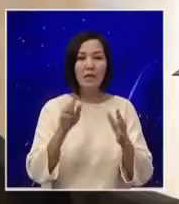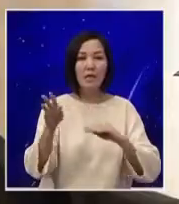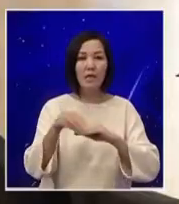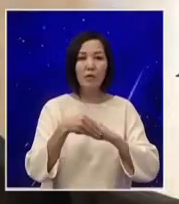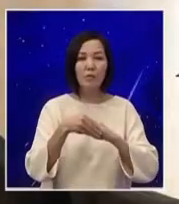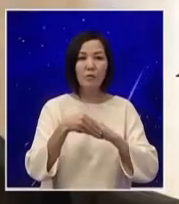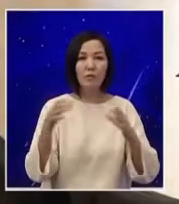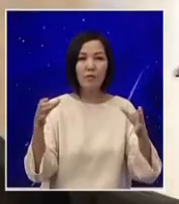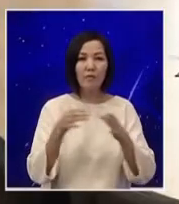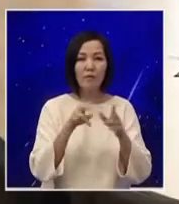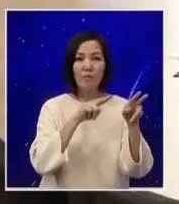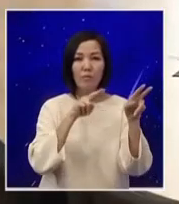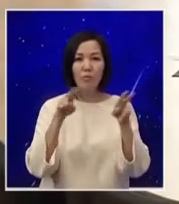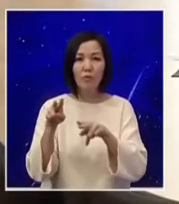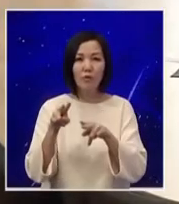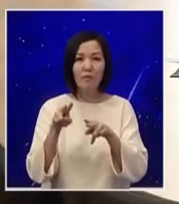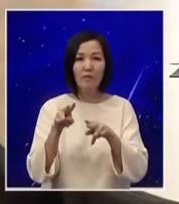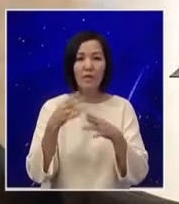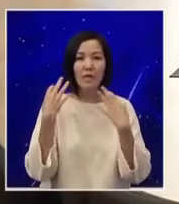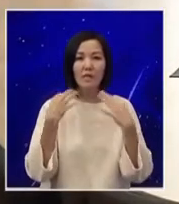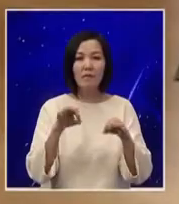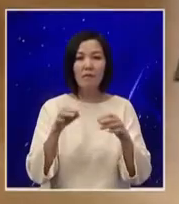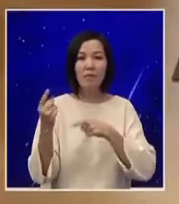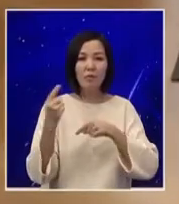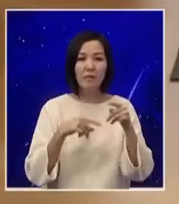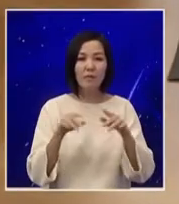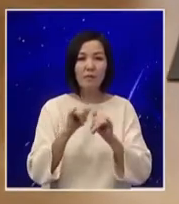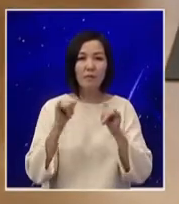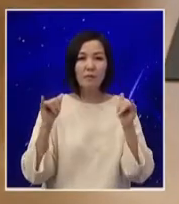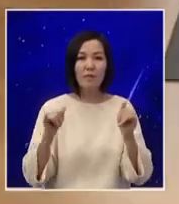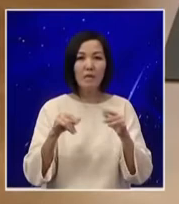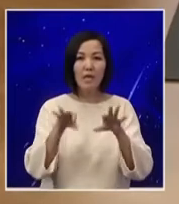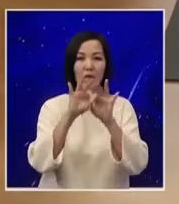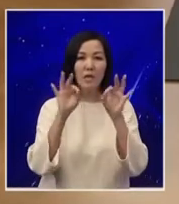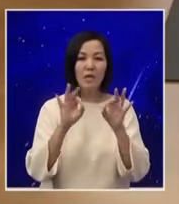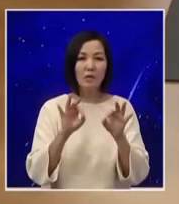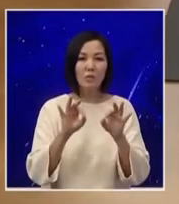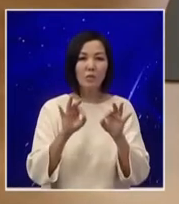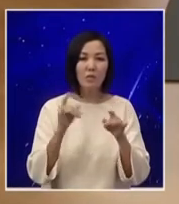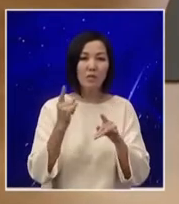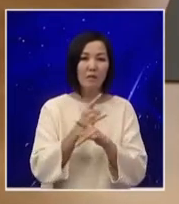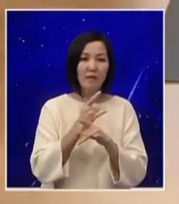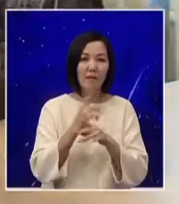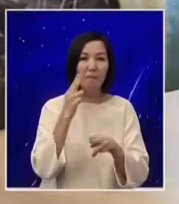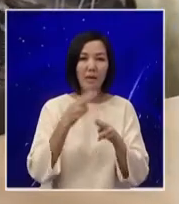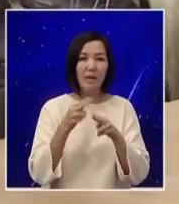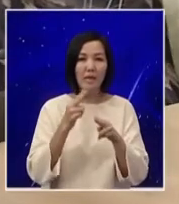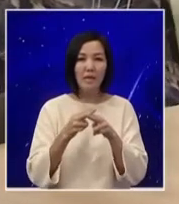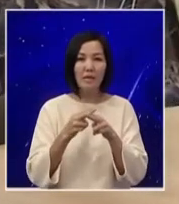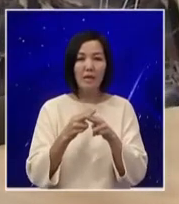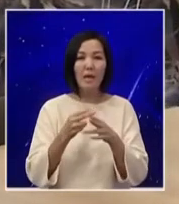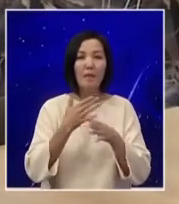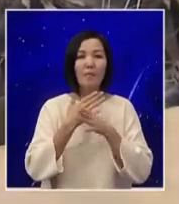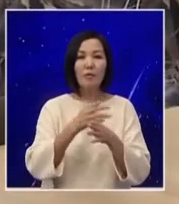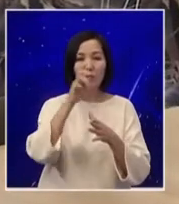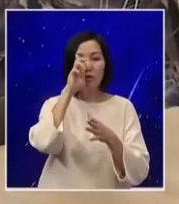отслеживать препятствия свободному ведению бизнеса виде искусственных барьеров и волокиту в получении субсидий